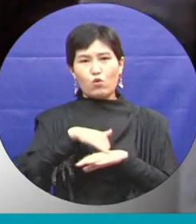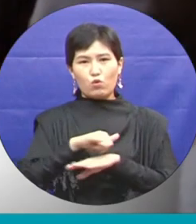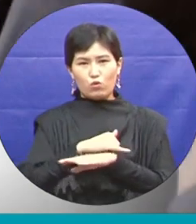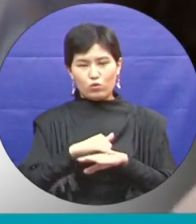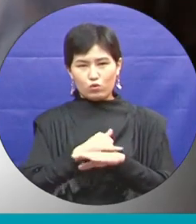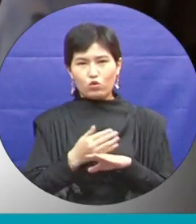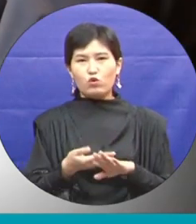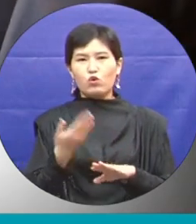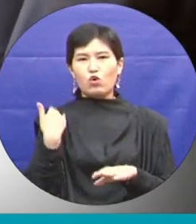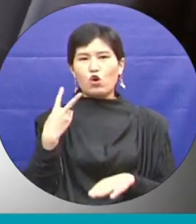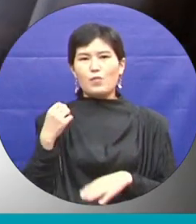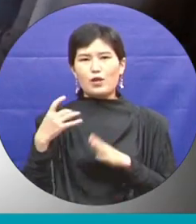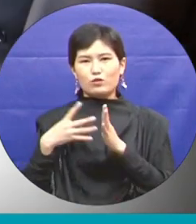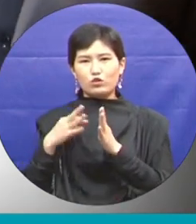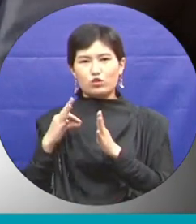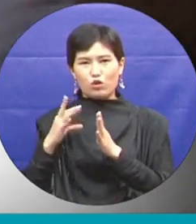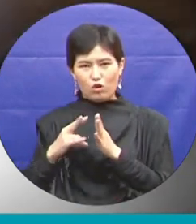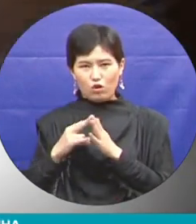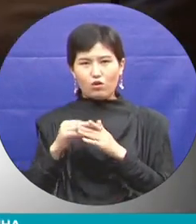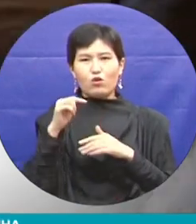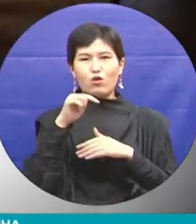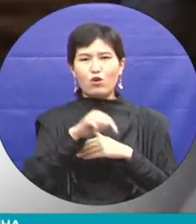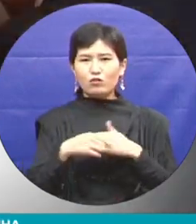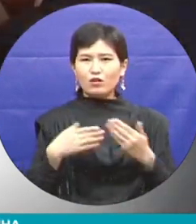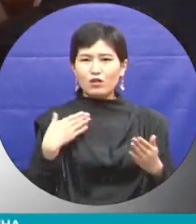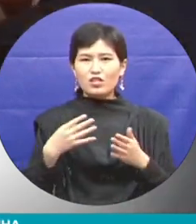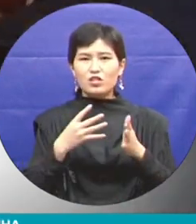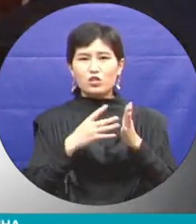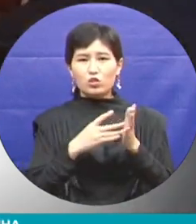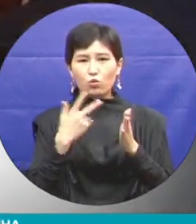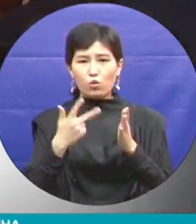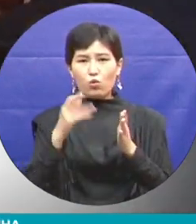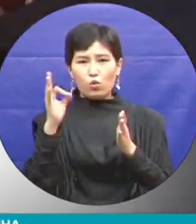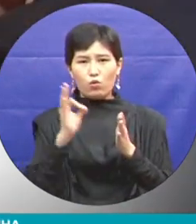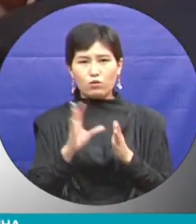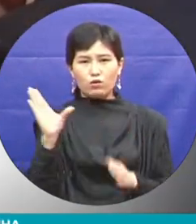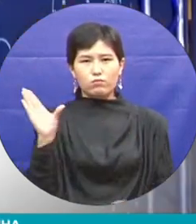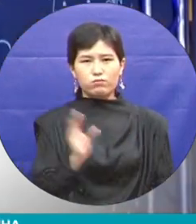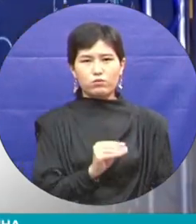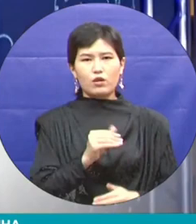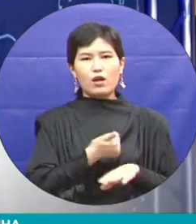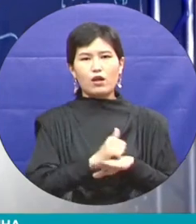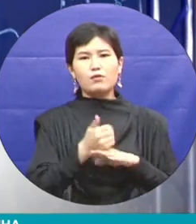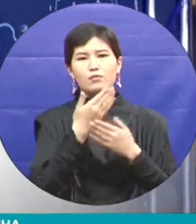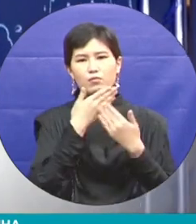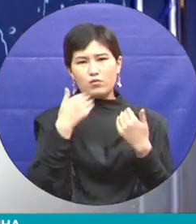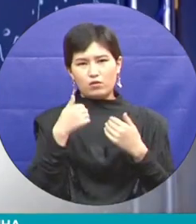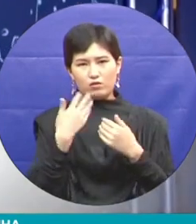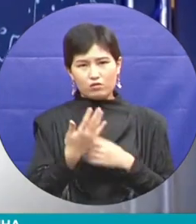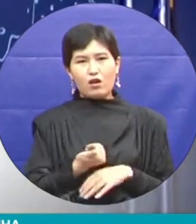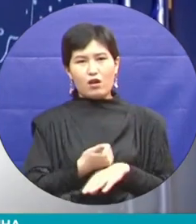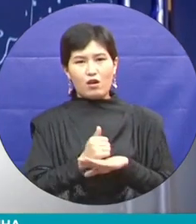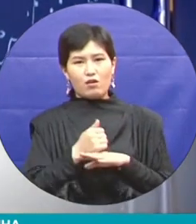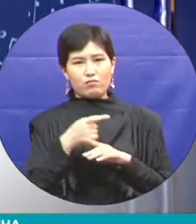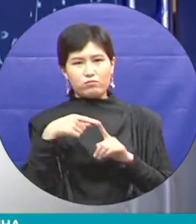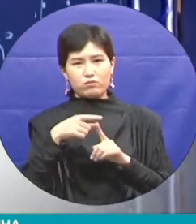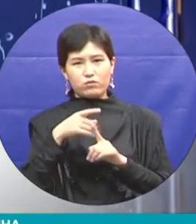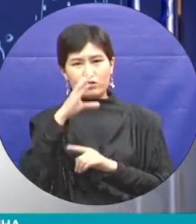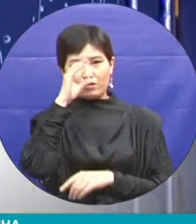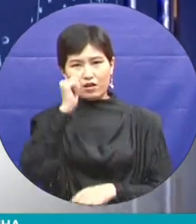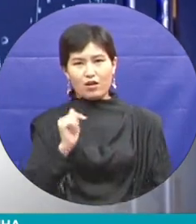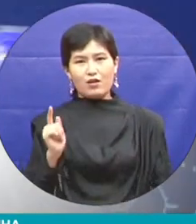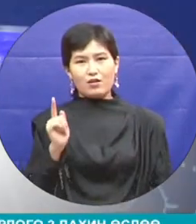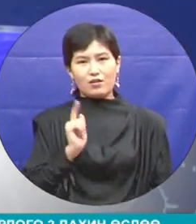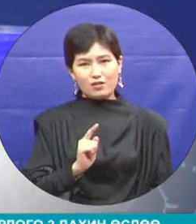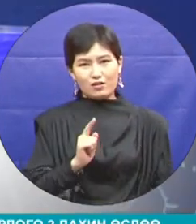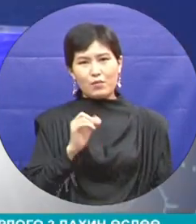тоо 19 онтой харьцуулахад 93% гарсан байна. Иймд байгаль орчин аялал жуулчлалын сайд Бат Эрдэнэ төмөлөгдсөн нэг сарын хугацаанд аялал жуулчлалын